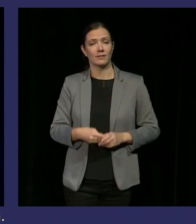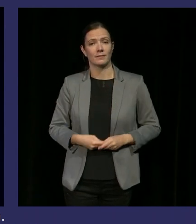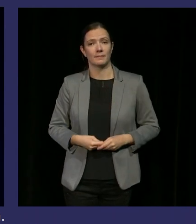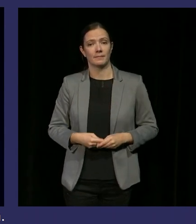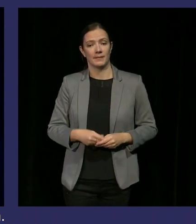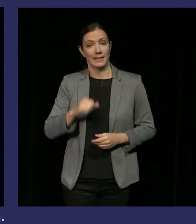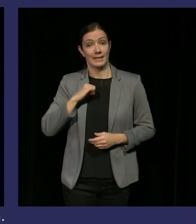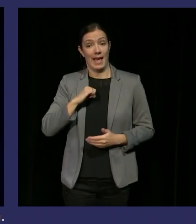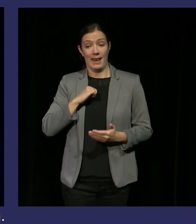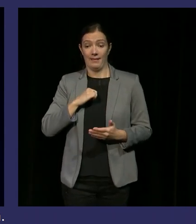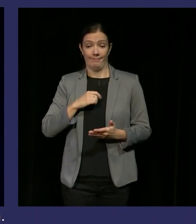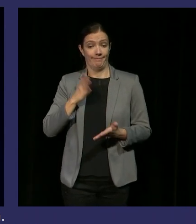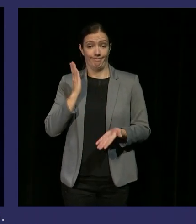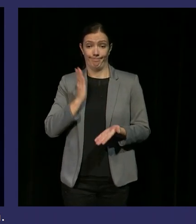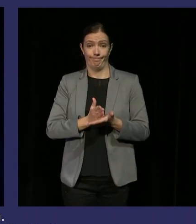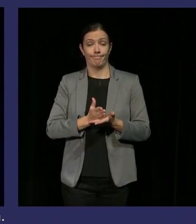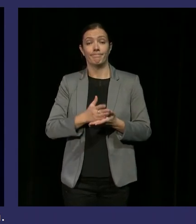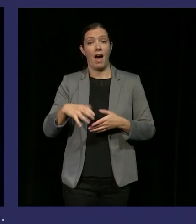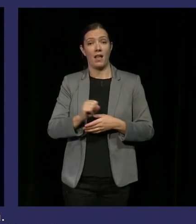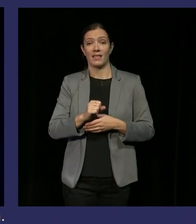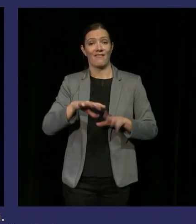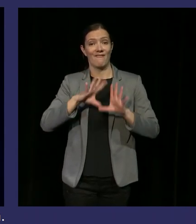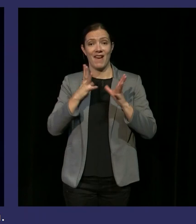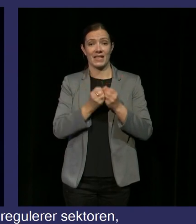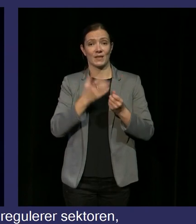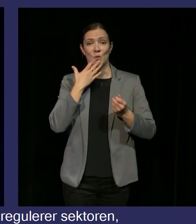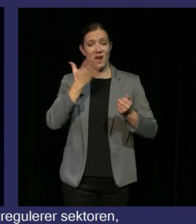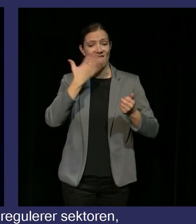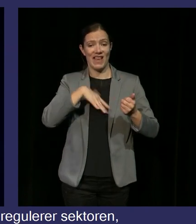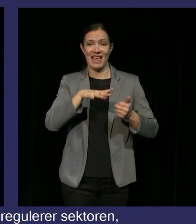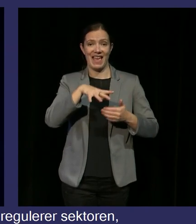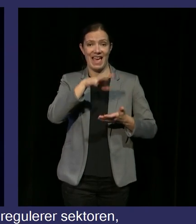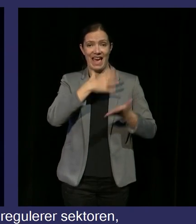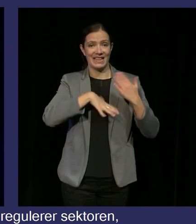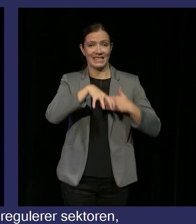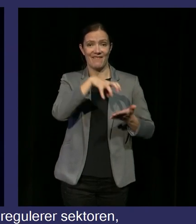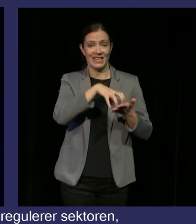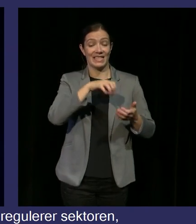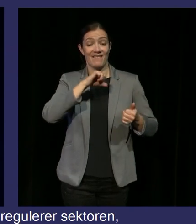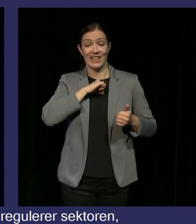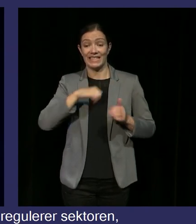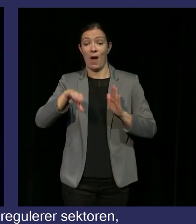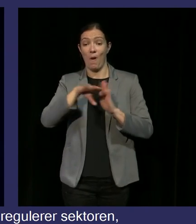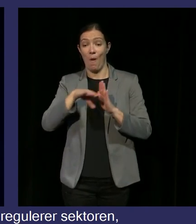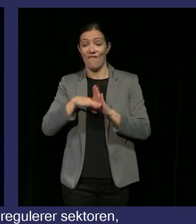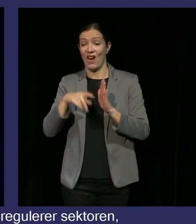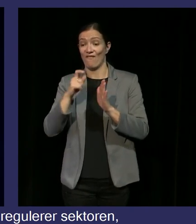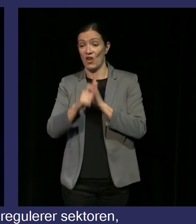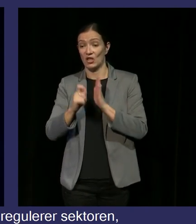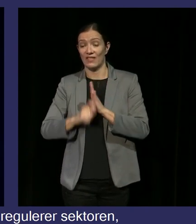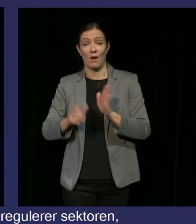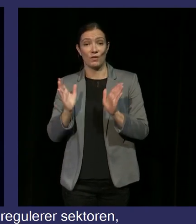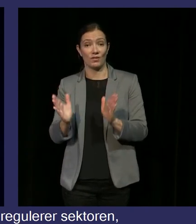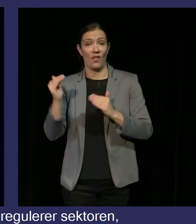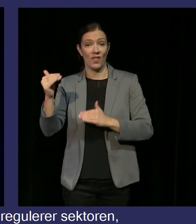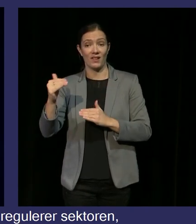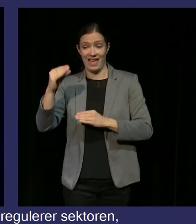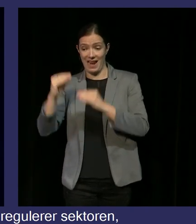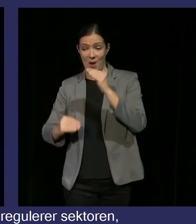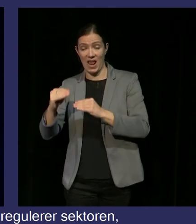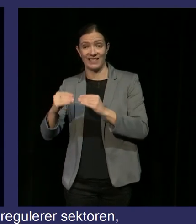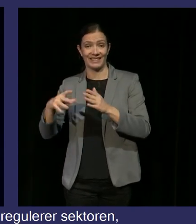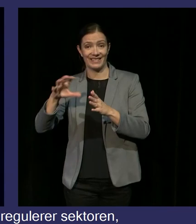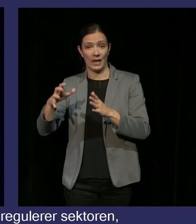i mål med all verdens gode vilje i helsevesenet hvis lover og forskrifter og standarder som regulerer